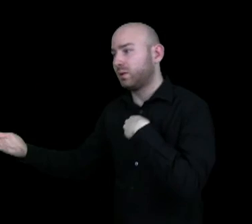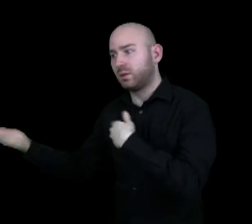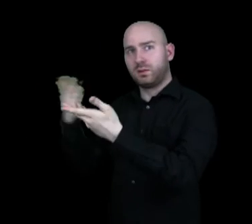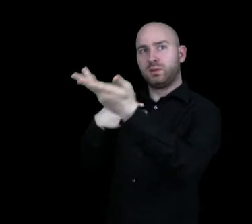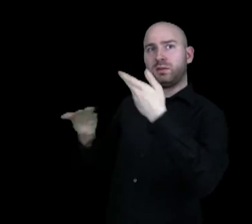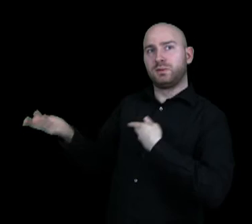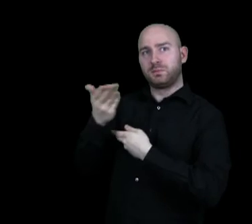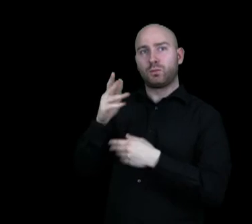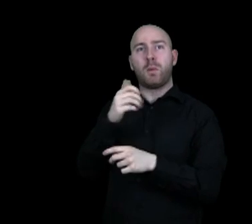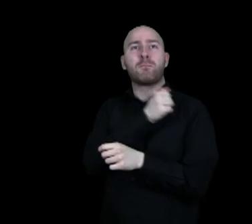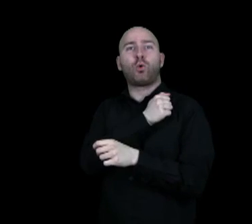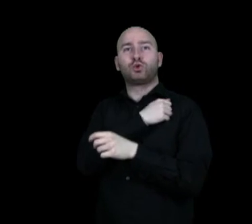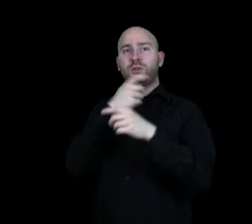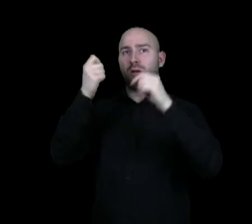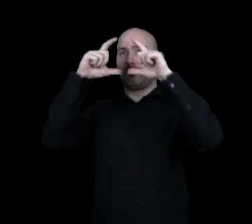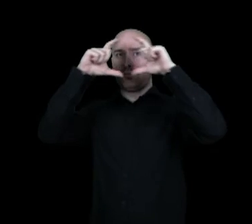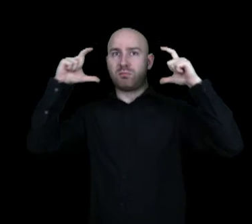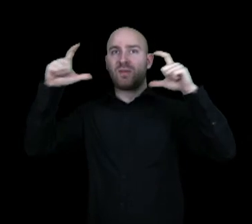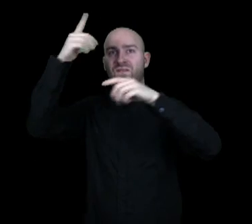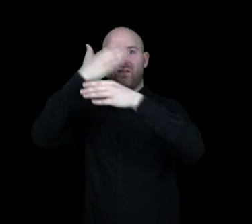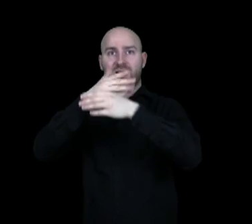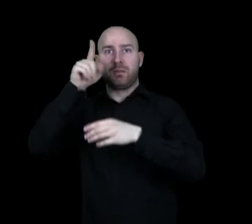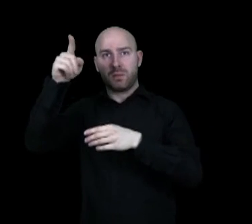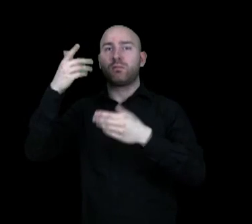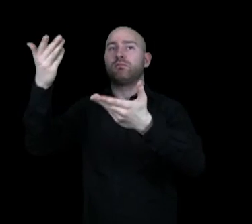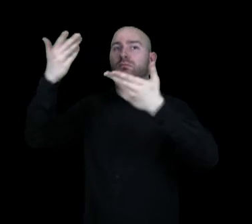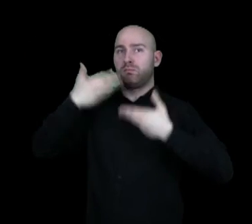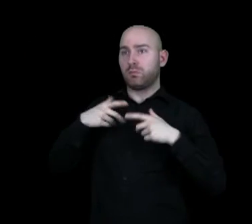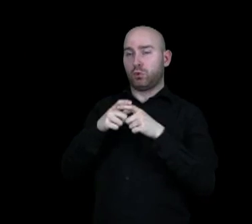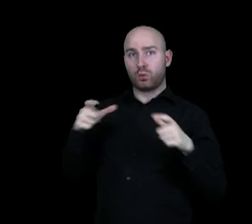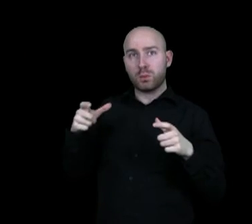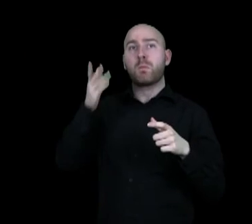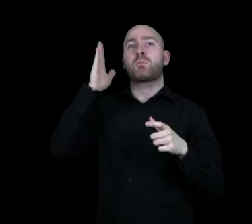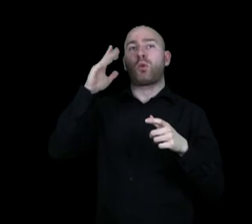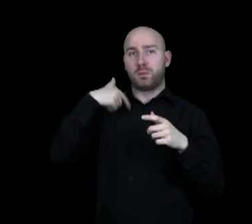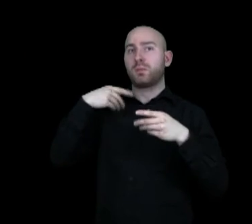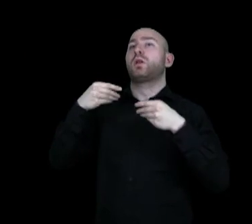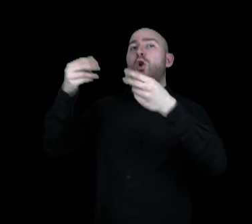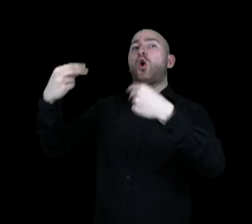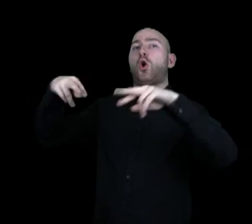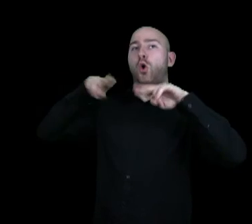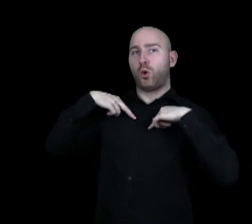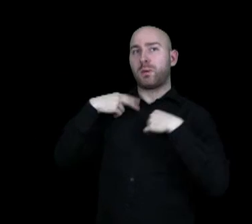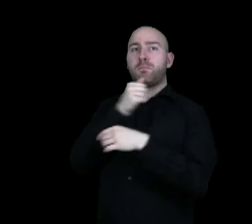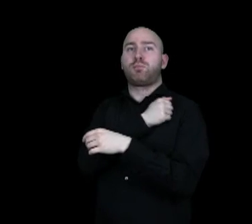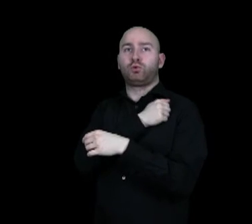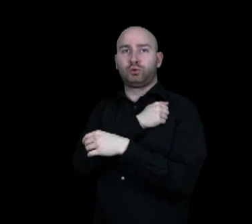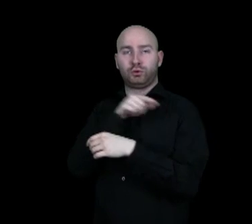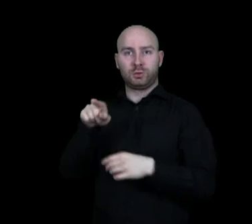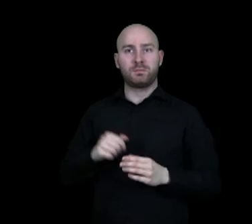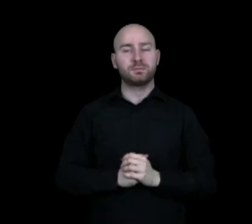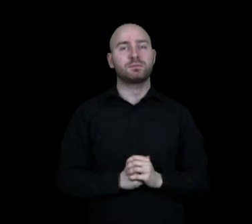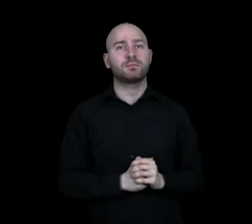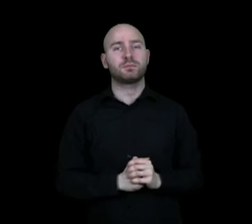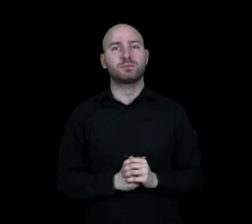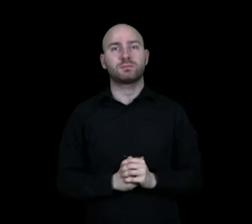odsetkowe, a w przyszłości zwrócą mi te pieniądze. Czyli udzielanie pożyczek. Ten proces zwiększa podaż pieniędzy do